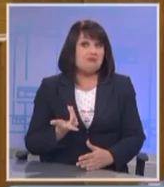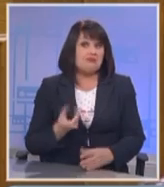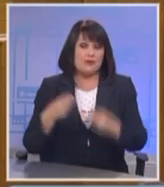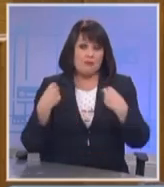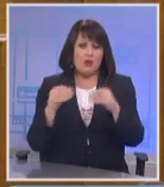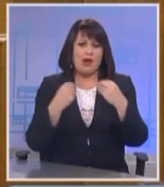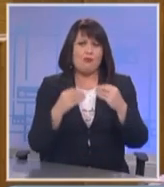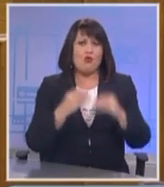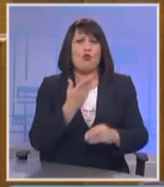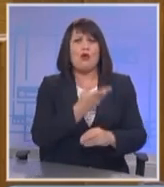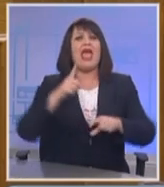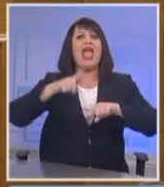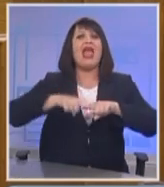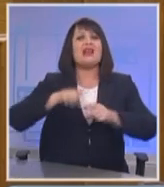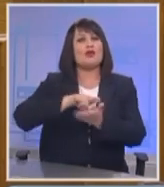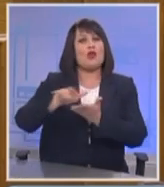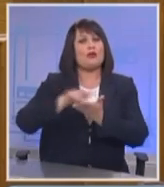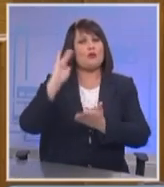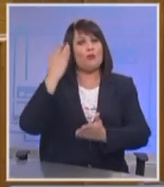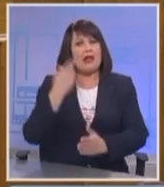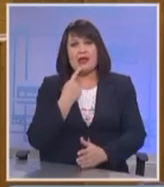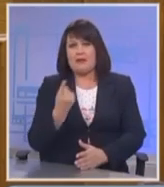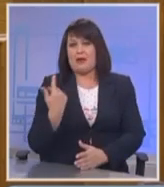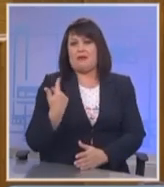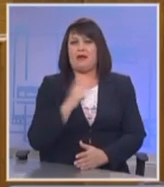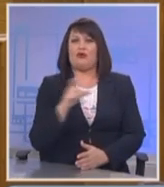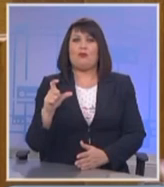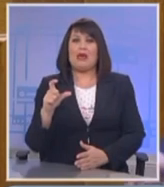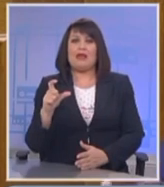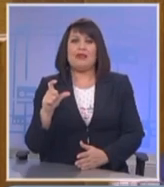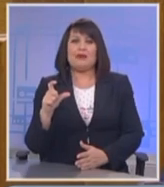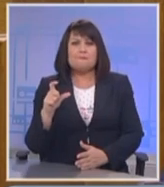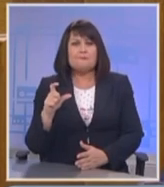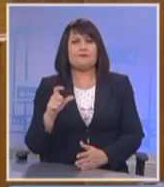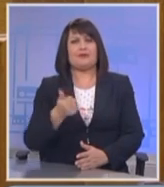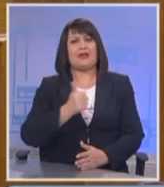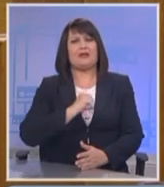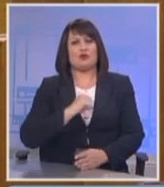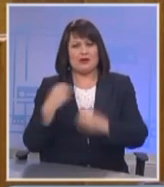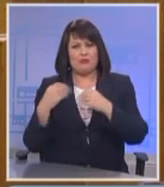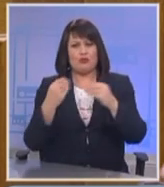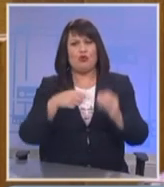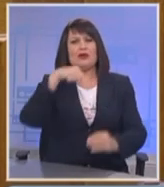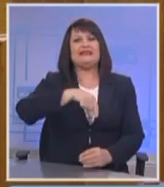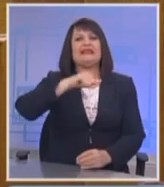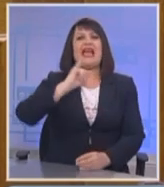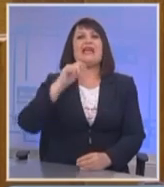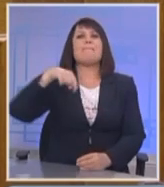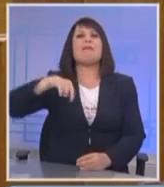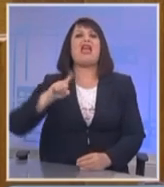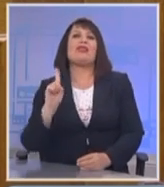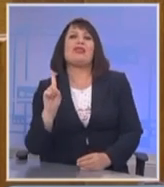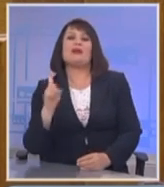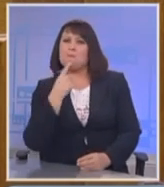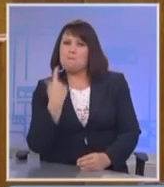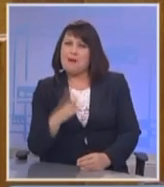ξεπούλημα που κάνατε στο ελληνικό, είπαμε την προηγούμενη εβδομάδα, και για τις ιδιωτικοποιήσεις και το ΤΑΙΠΕΔ και όλα τα